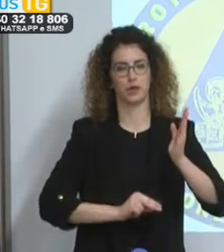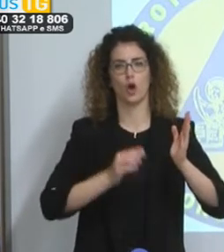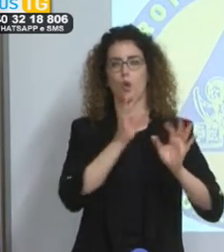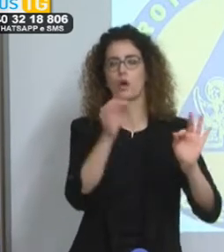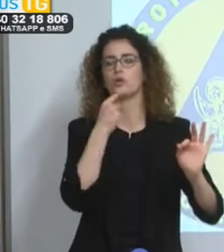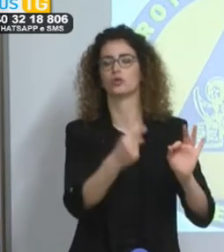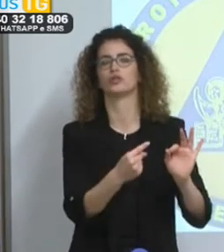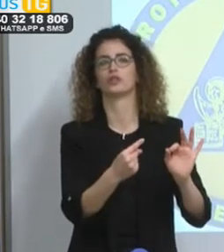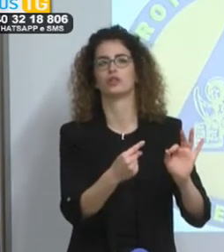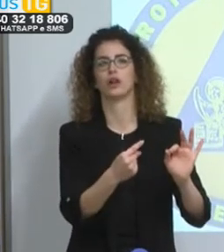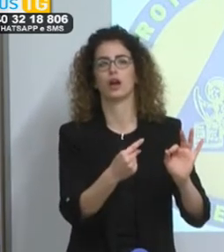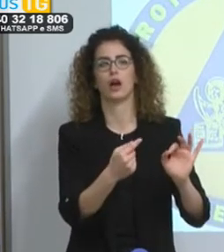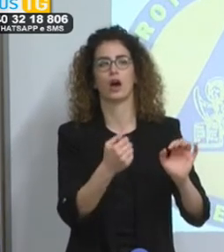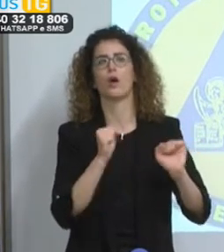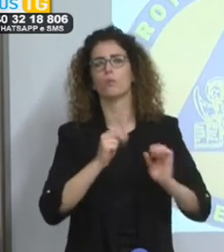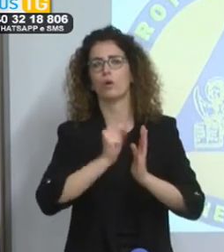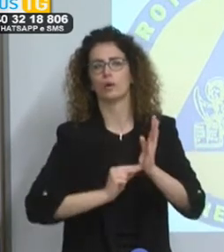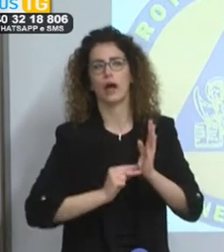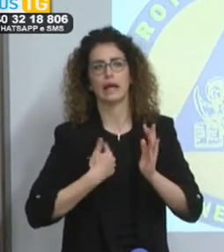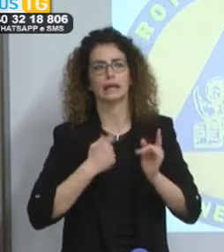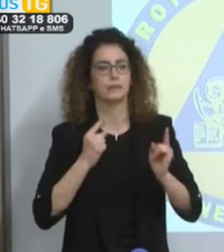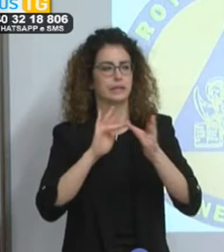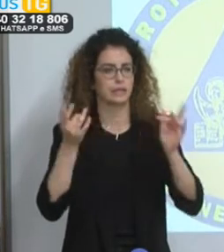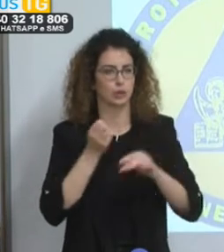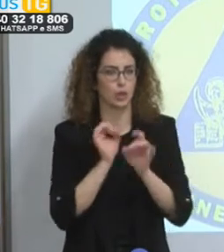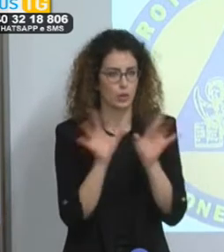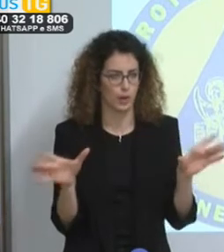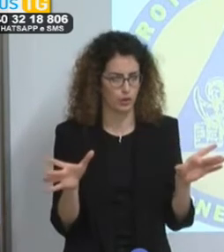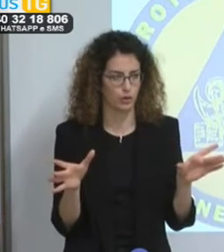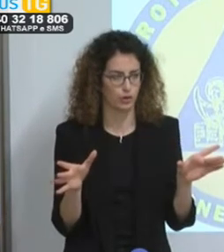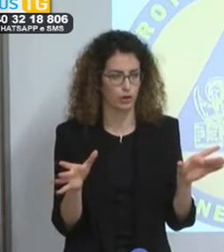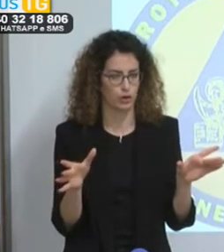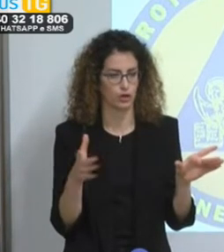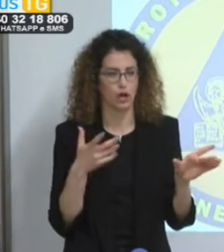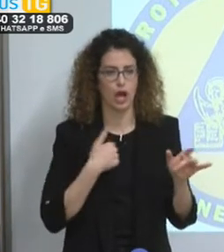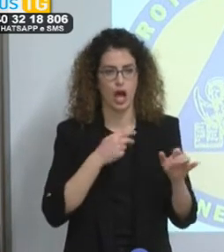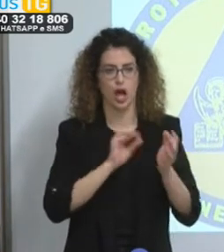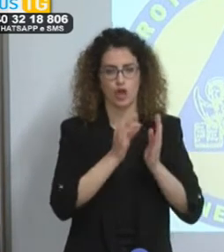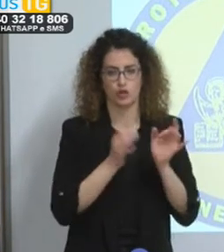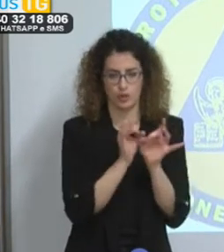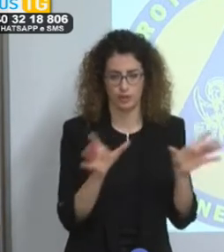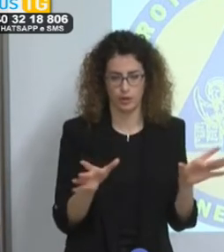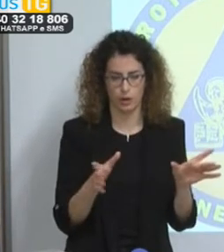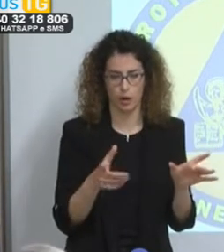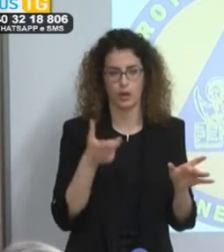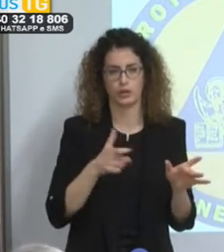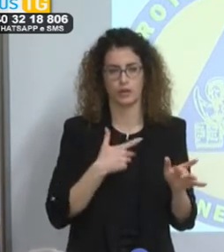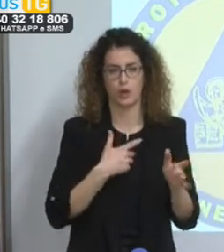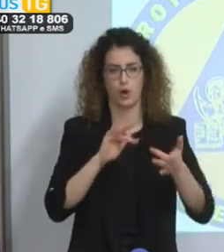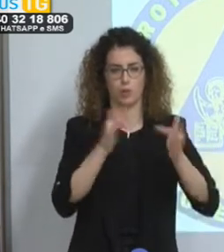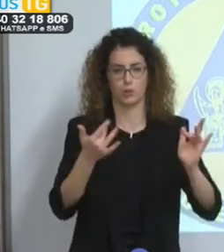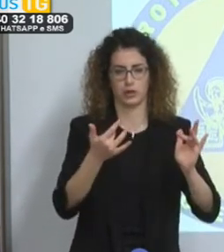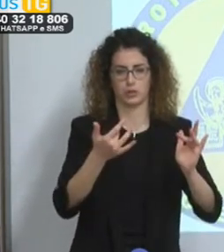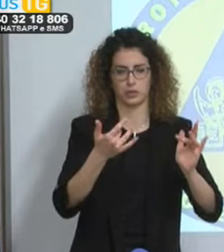il... sì, ma bisogna vedere se trova il sito libero, poi se trova slot liberi, che nel momento in cui ti prenoti in 30 secondi o un